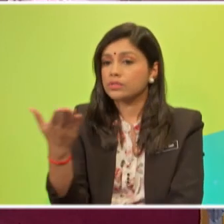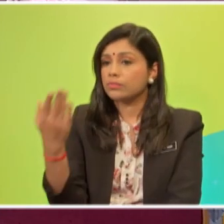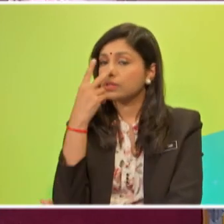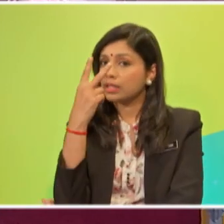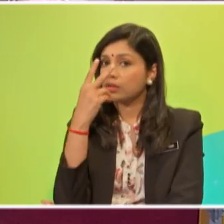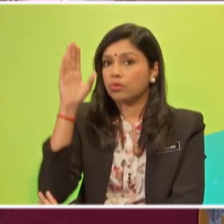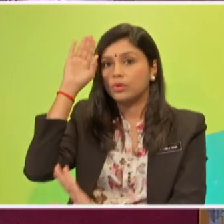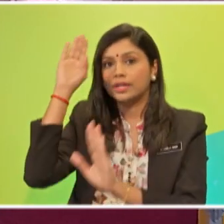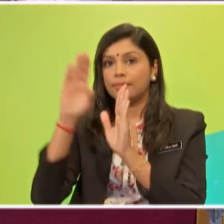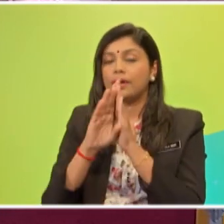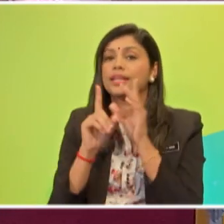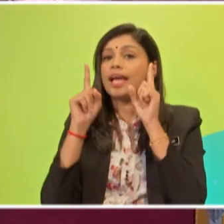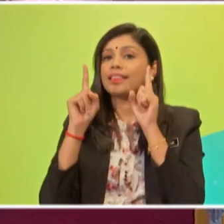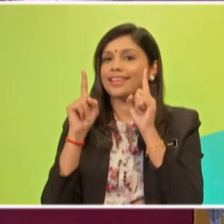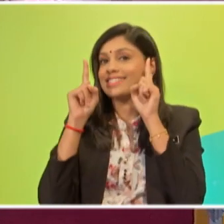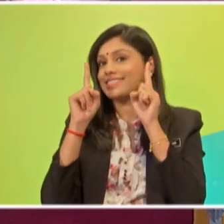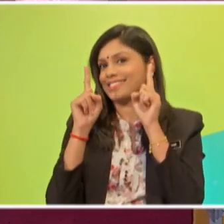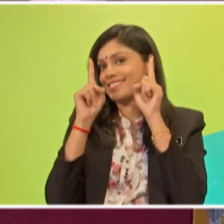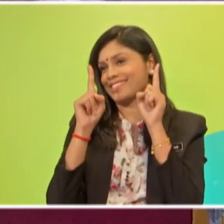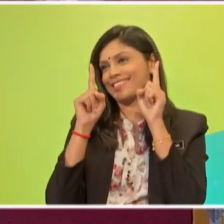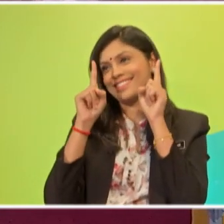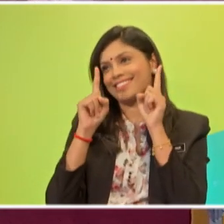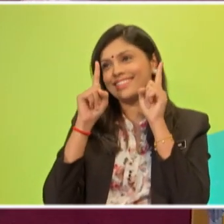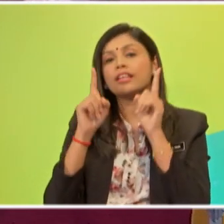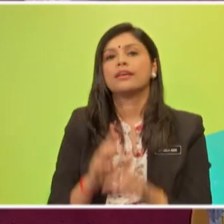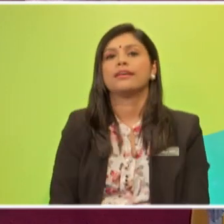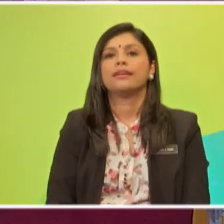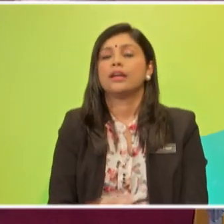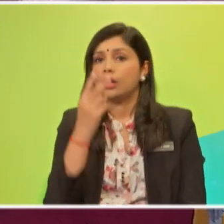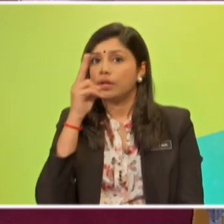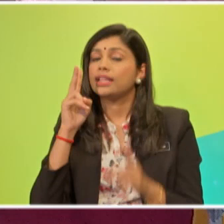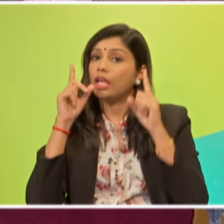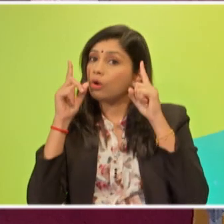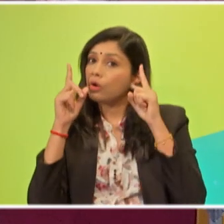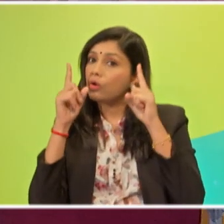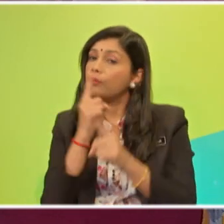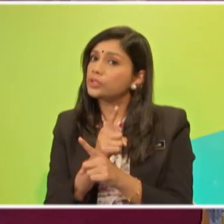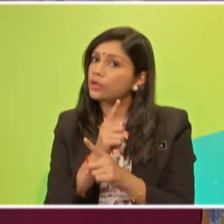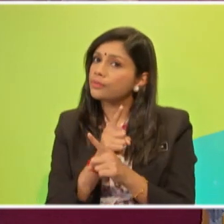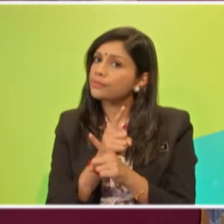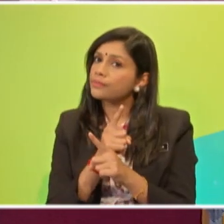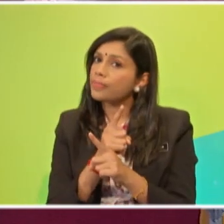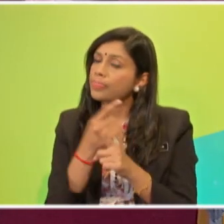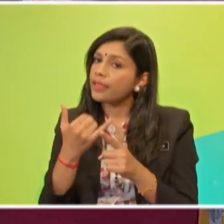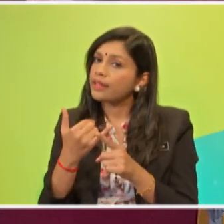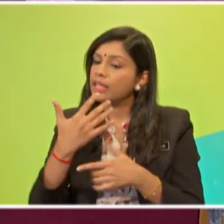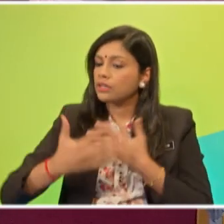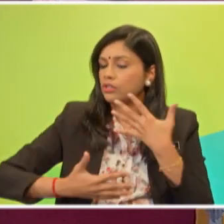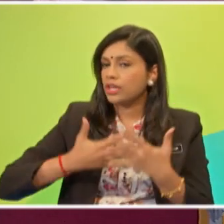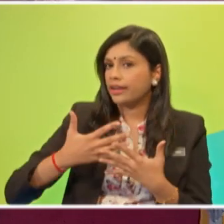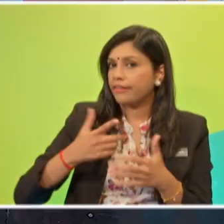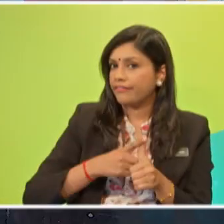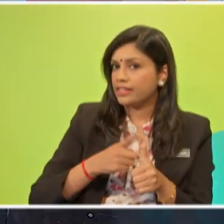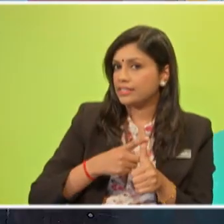sekarang kita nak kira sama-sama. Okey, murid-murid boleh tengok di slide. Okey, Sean, jom kita sebut 1 hingga 10